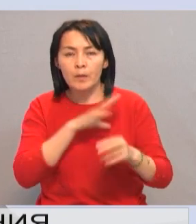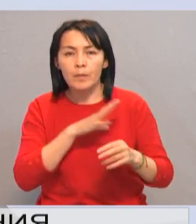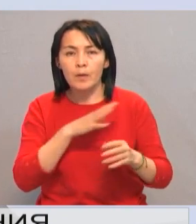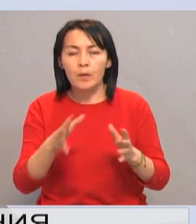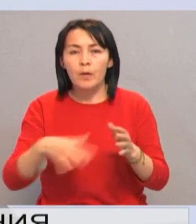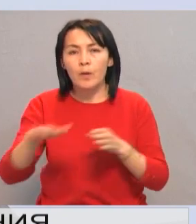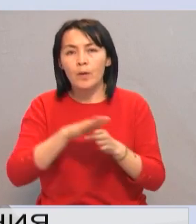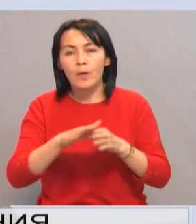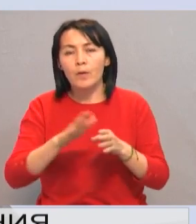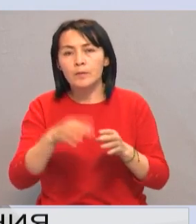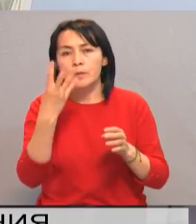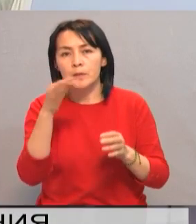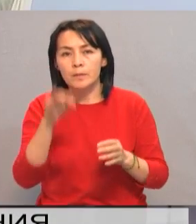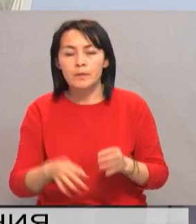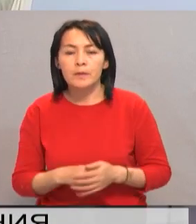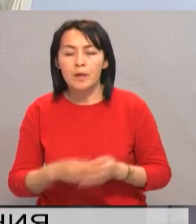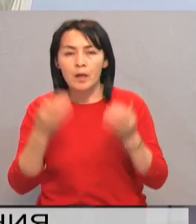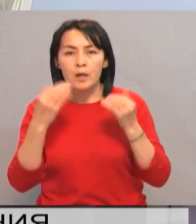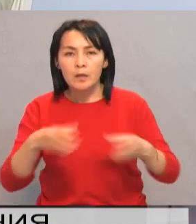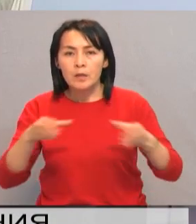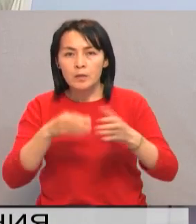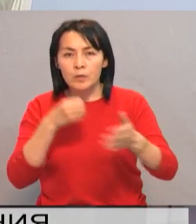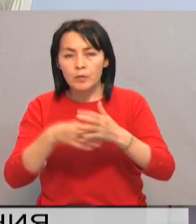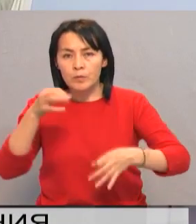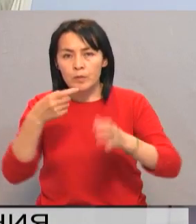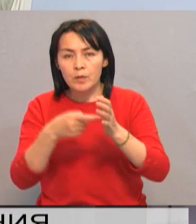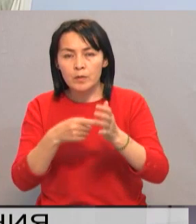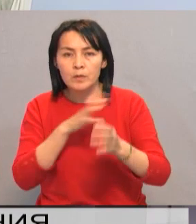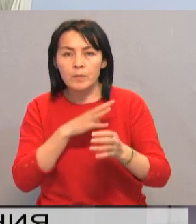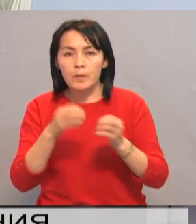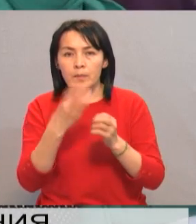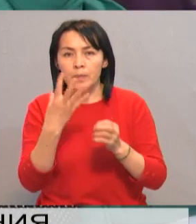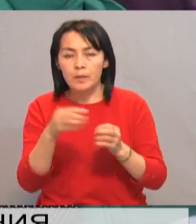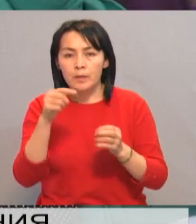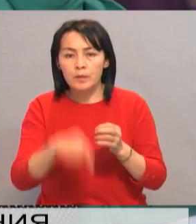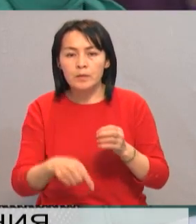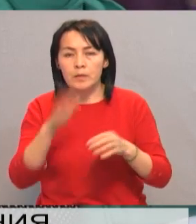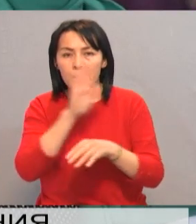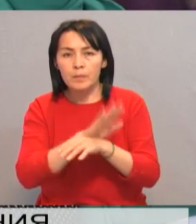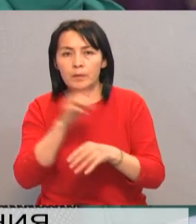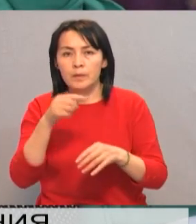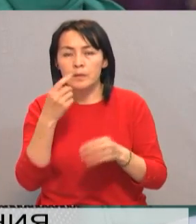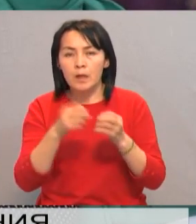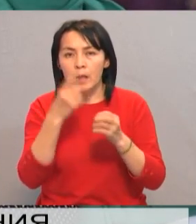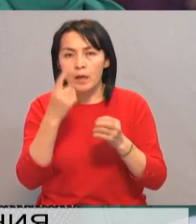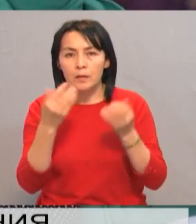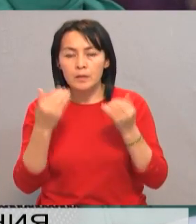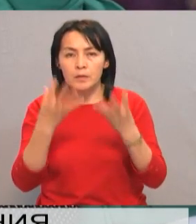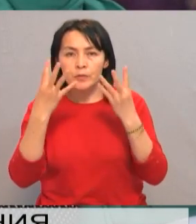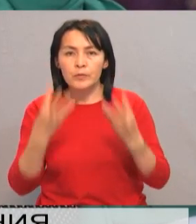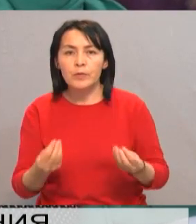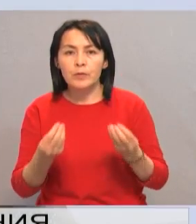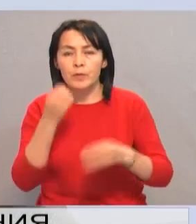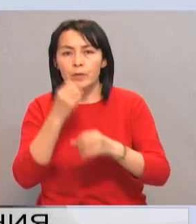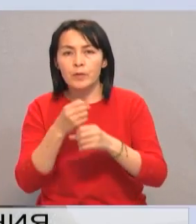от общеосужденных 4%. В отношении органов досудебного расследования вынесено 15 частных постановлений, из них 11 на сегодняшний